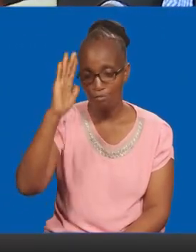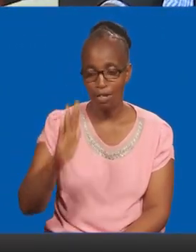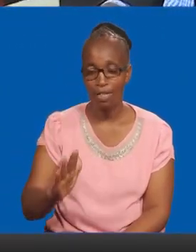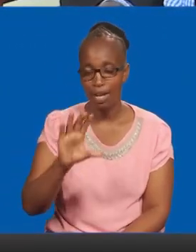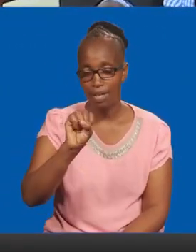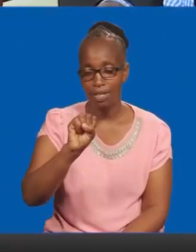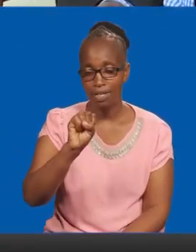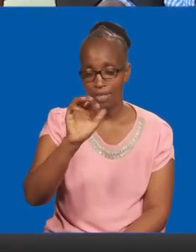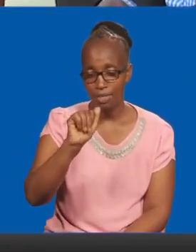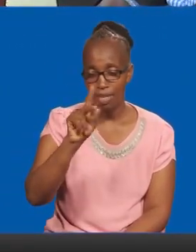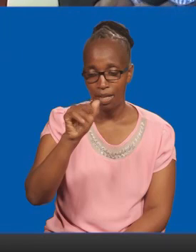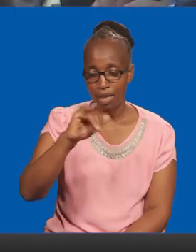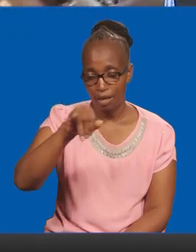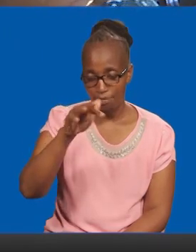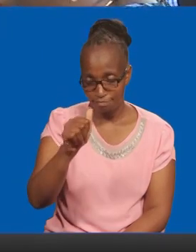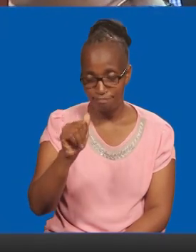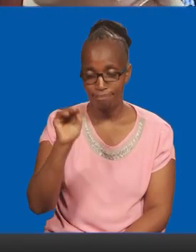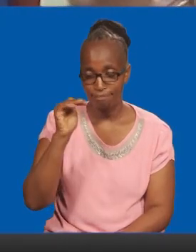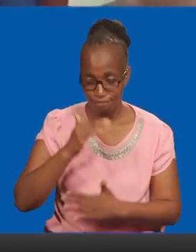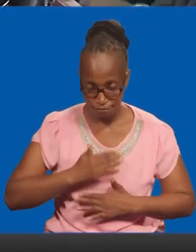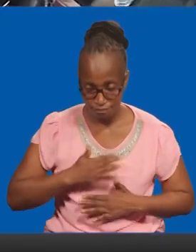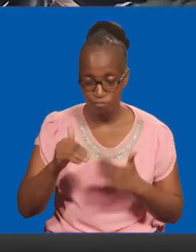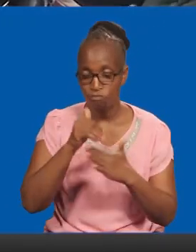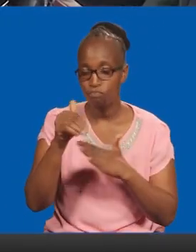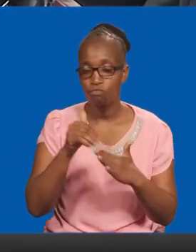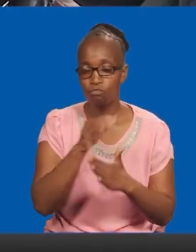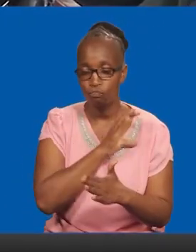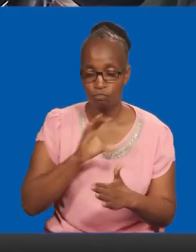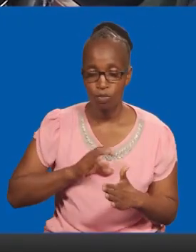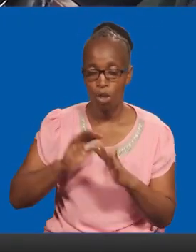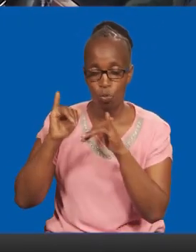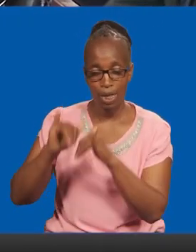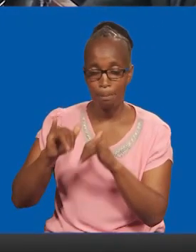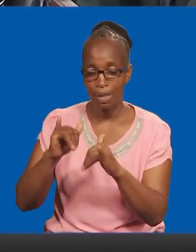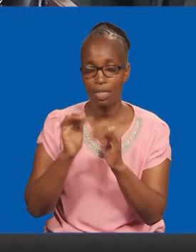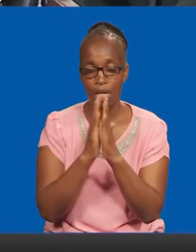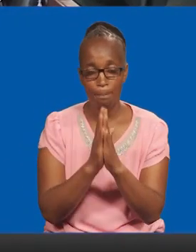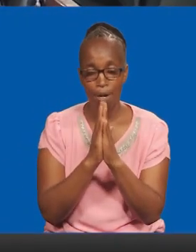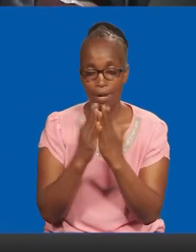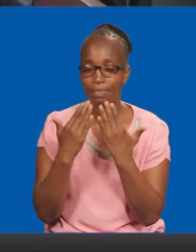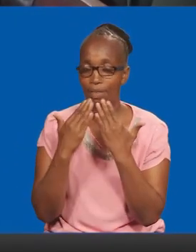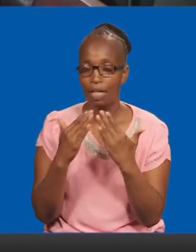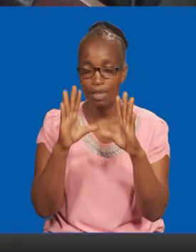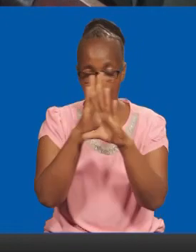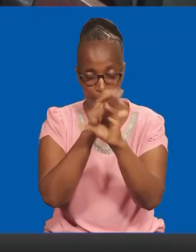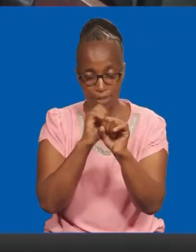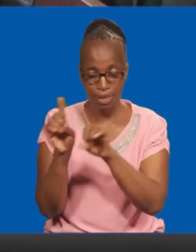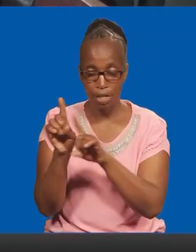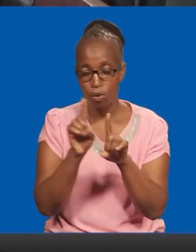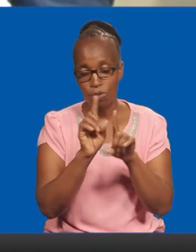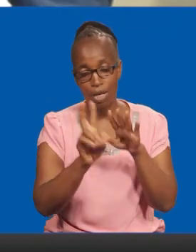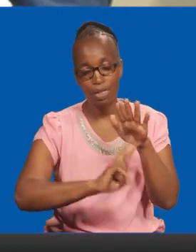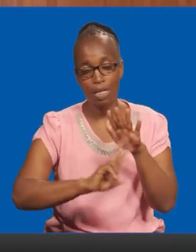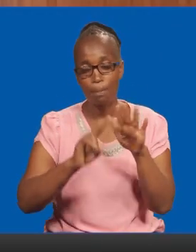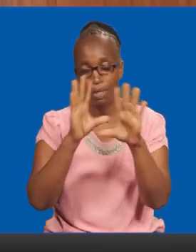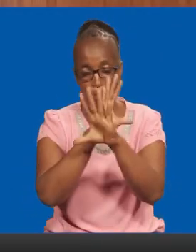Sakaja alitoa wito kwa Wakristo wote kudumu katika maombi, akimshukuru Rais Ruto na naibu wake Gachagua kwa kuwa mfano bora kwa